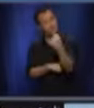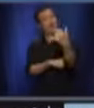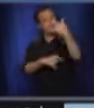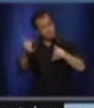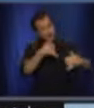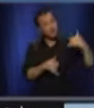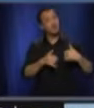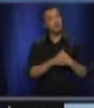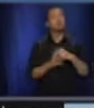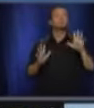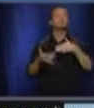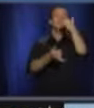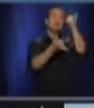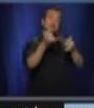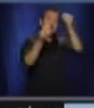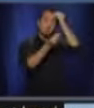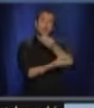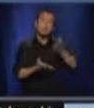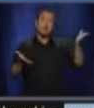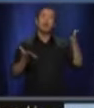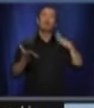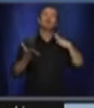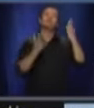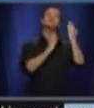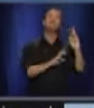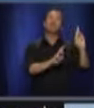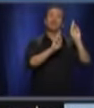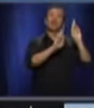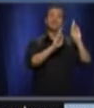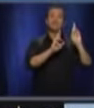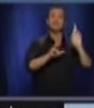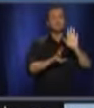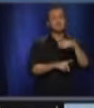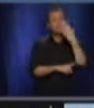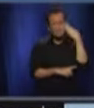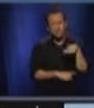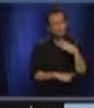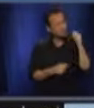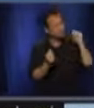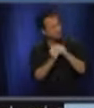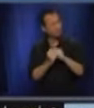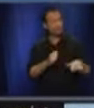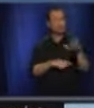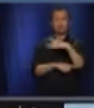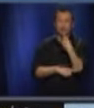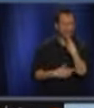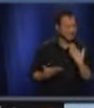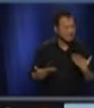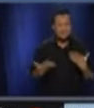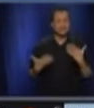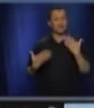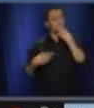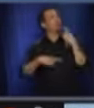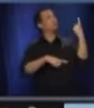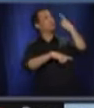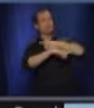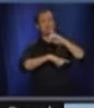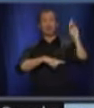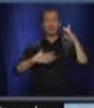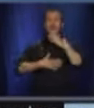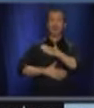d'espoir pour aujourd'hui. Parce que je sais que c'est pas facile. On est un beau dimanche, il fait beau. Je vous avais demandé de faire attention durant le